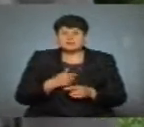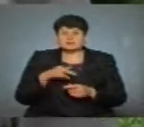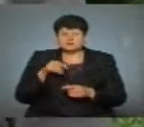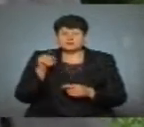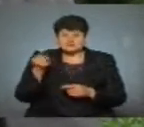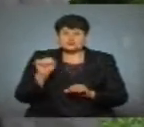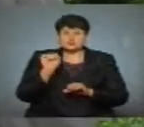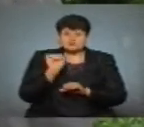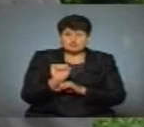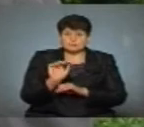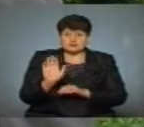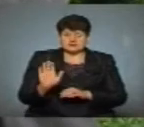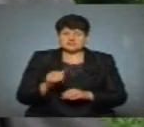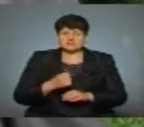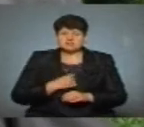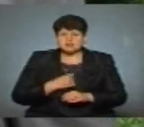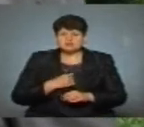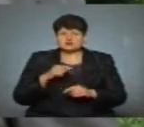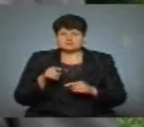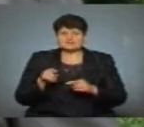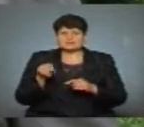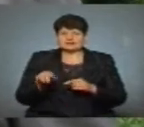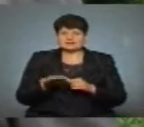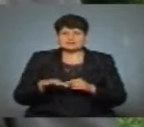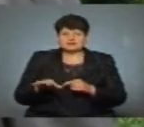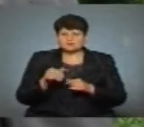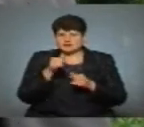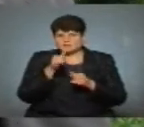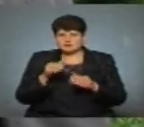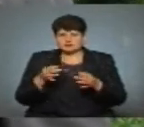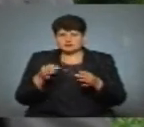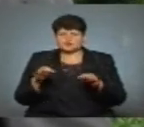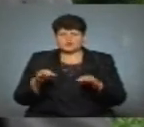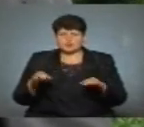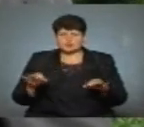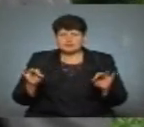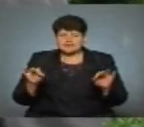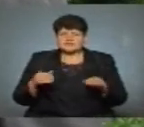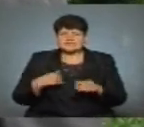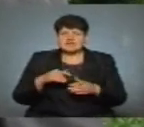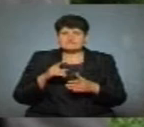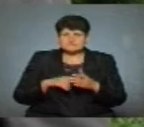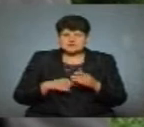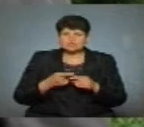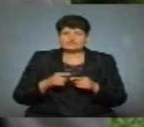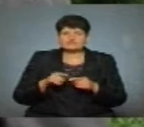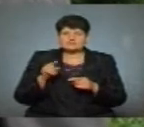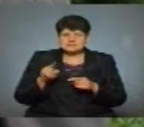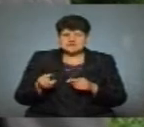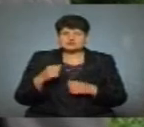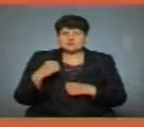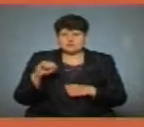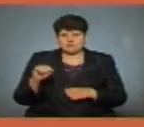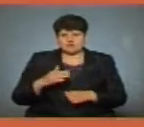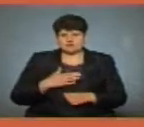Ну, досить великий жаль, що ми тих територій поки не можемо освободити, але, повірте, я вірю в це, що тільки перемога за